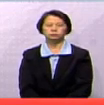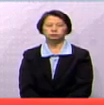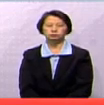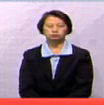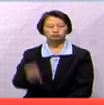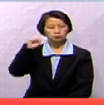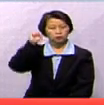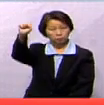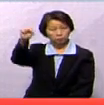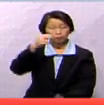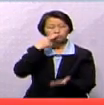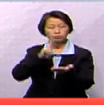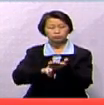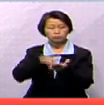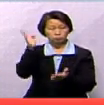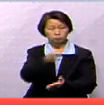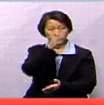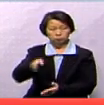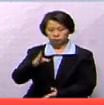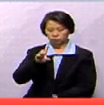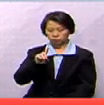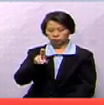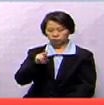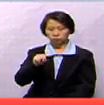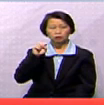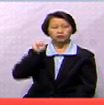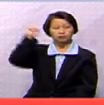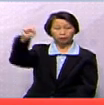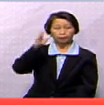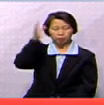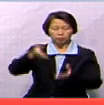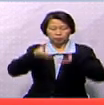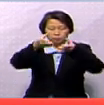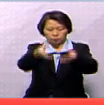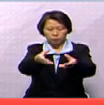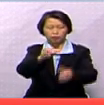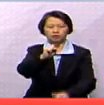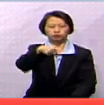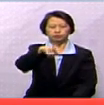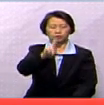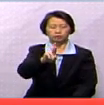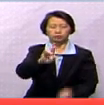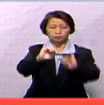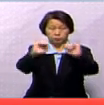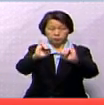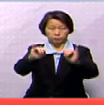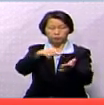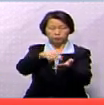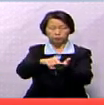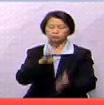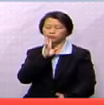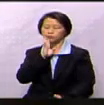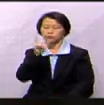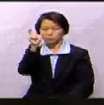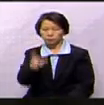Baik, di Sabah pula, notis rasmi pembubaran Dewan Undangan Negeri DUN Sabah akan diserahkan kepada SPR Negeri Isnin ini. Speaker